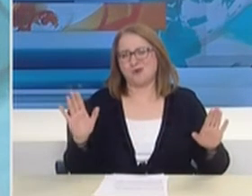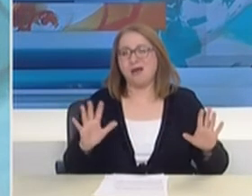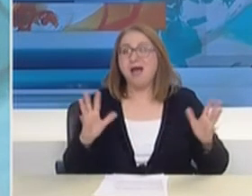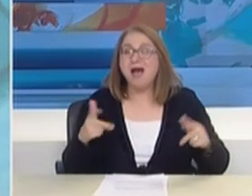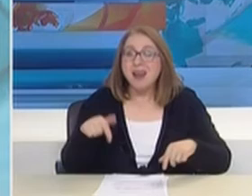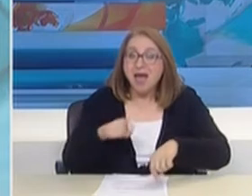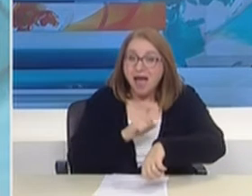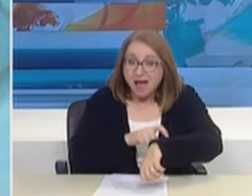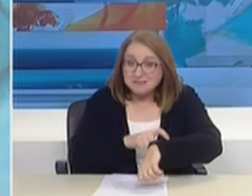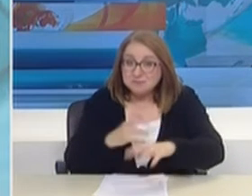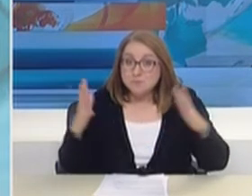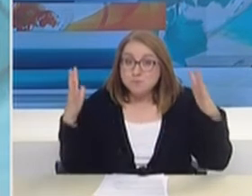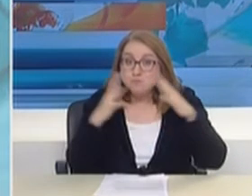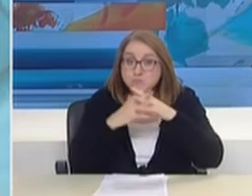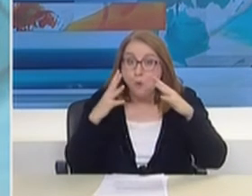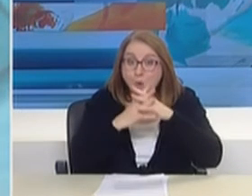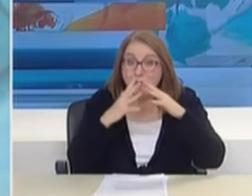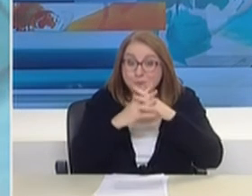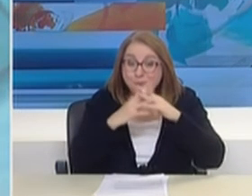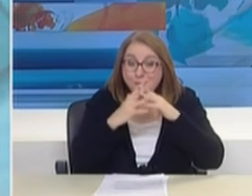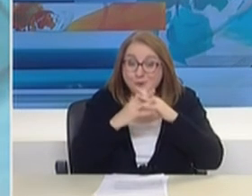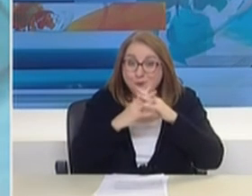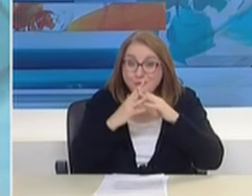πόλεμο μπροστά στο μέτωπο,